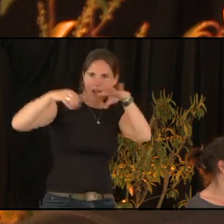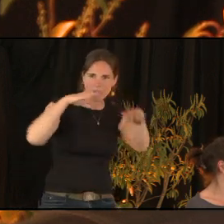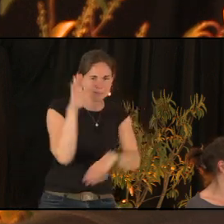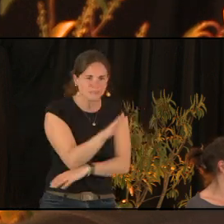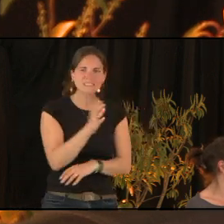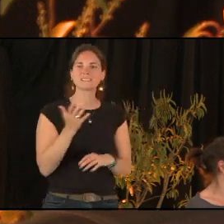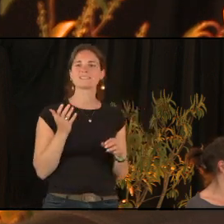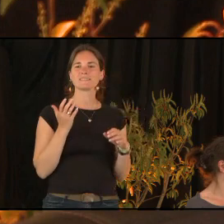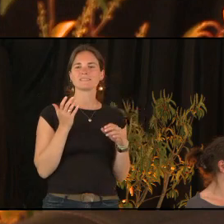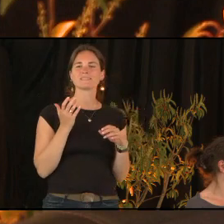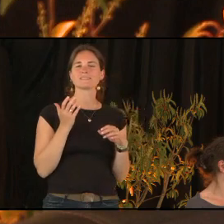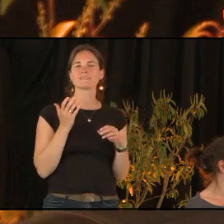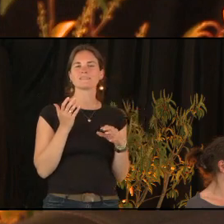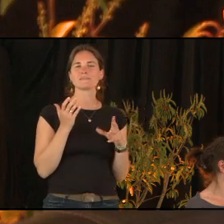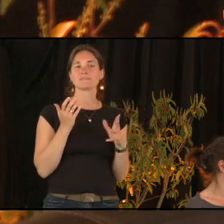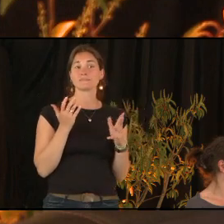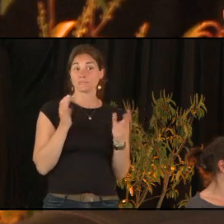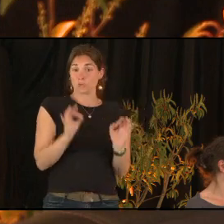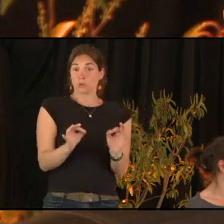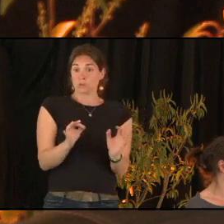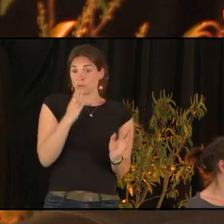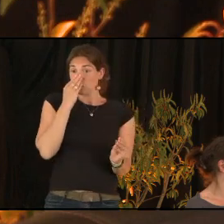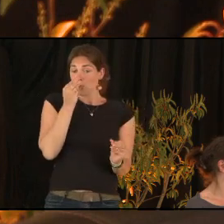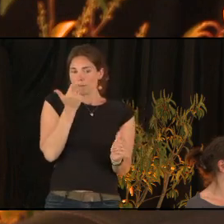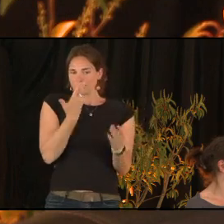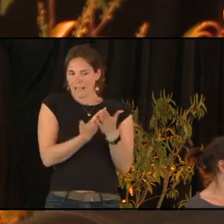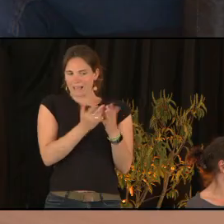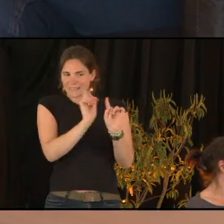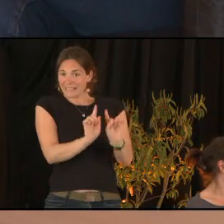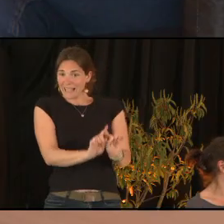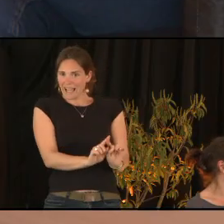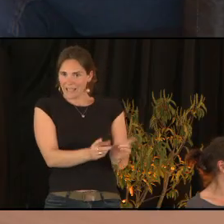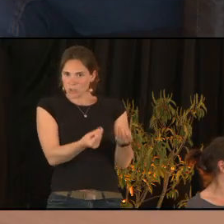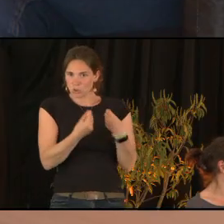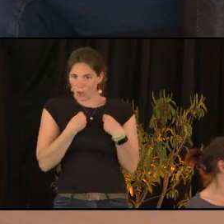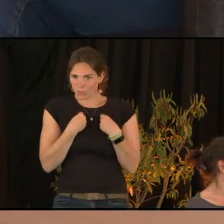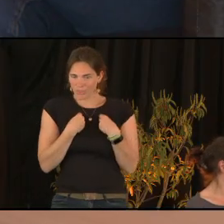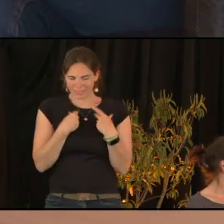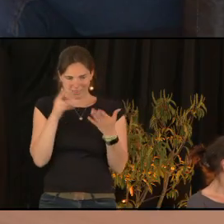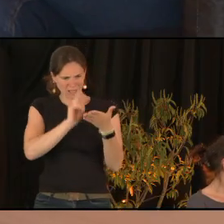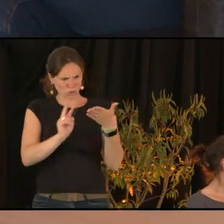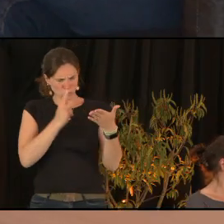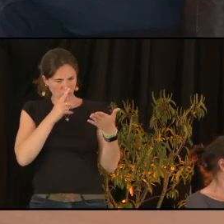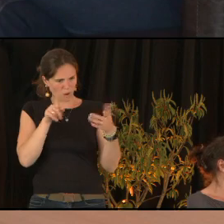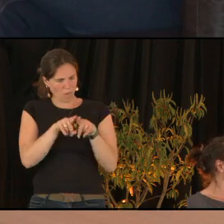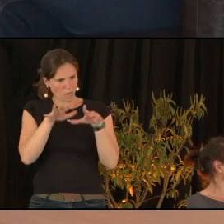Et oui, du coup, je pense que le détail, en fait, donne du ralenti, sans doute.